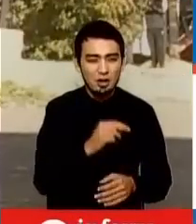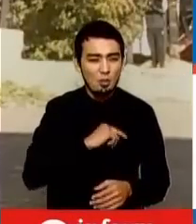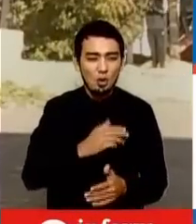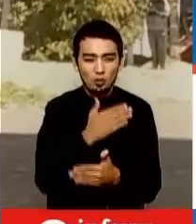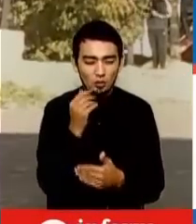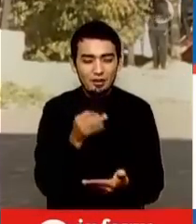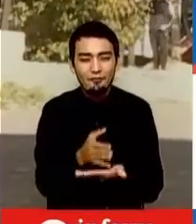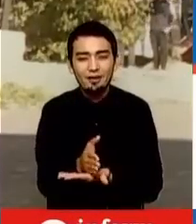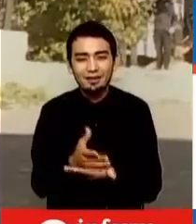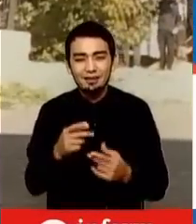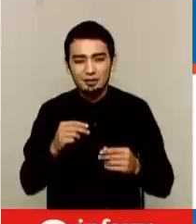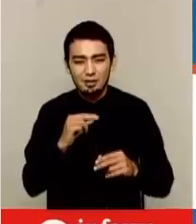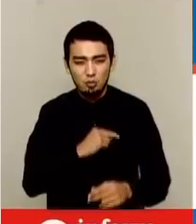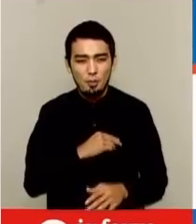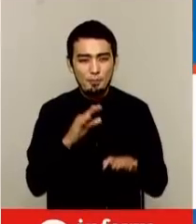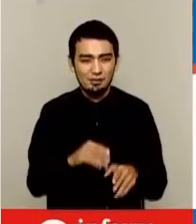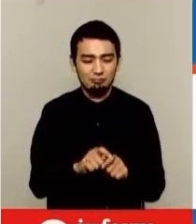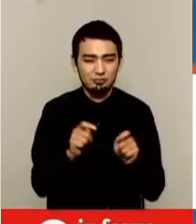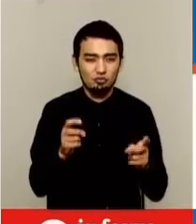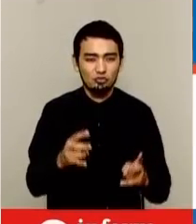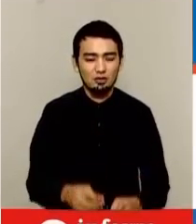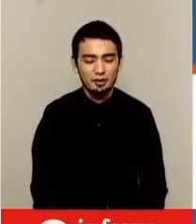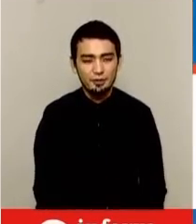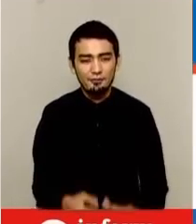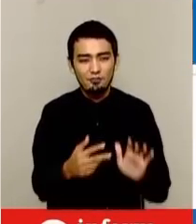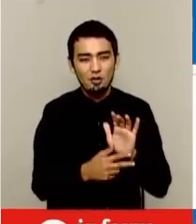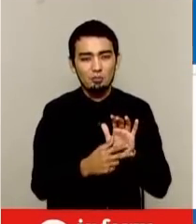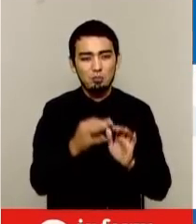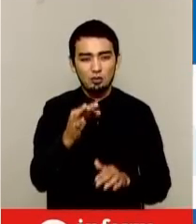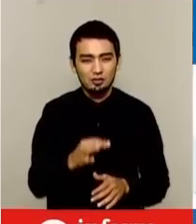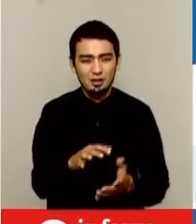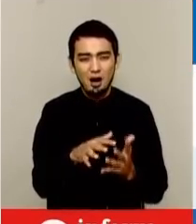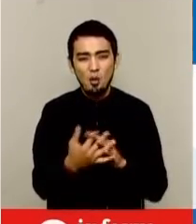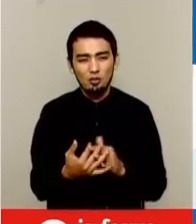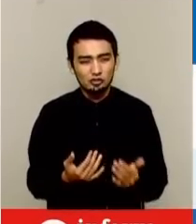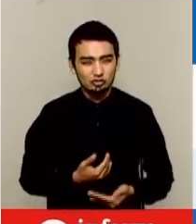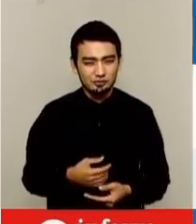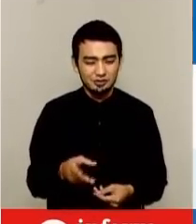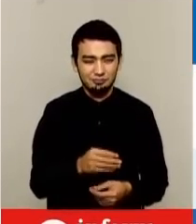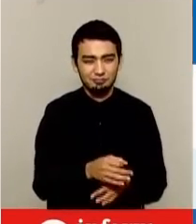– создавать рабочие места. 80% населения проживает в сельской местности.